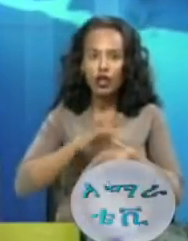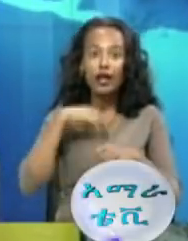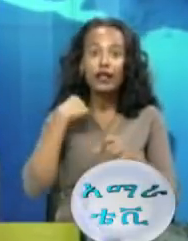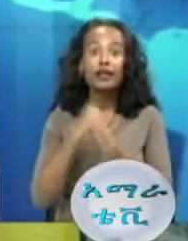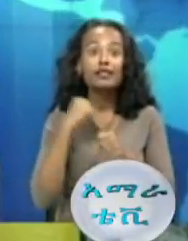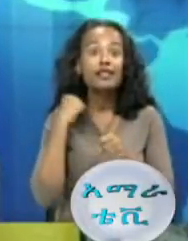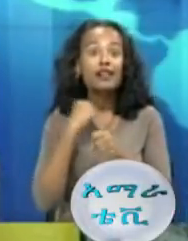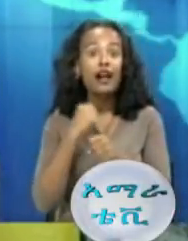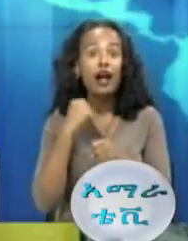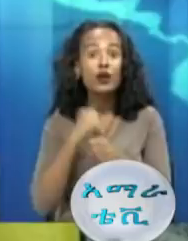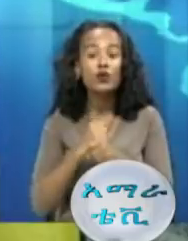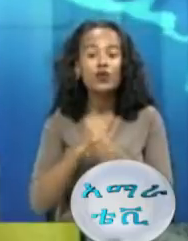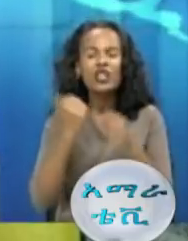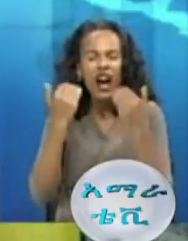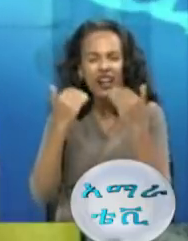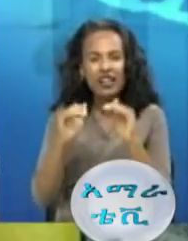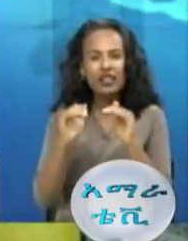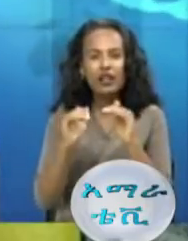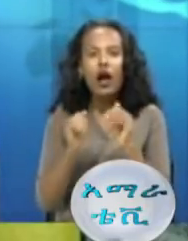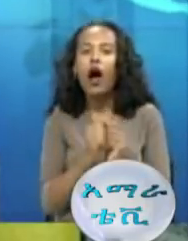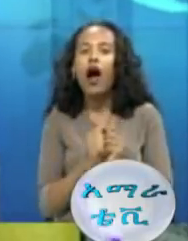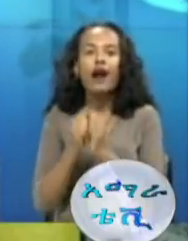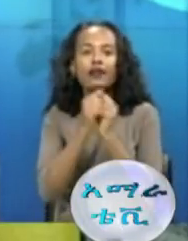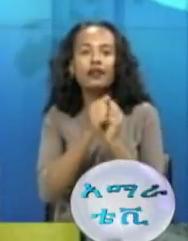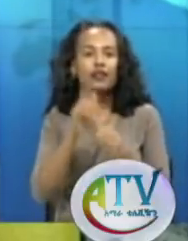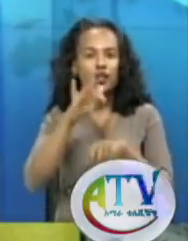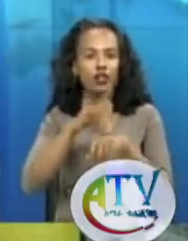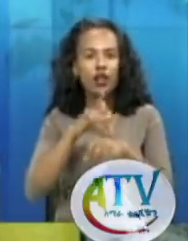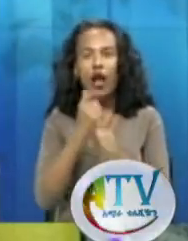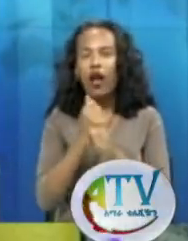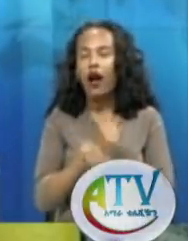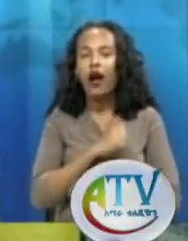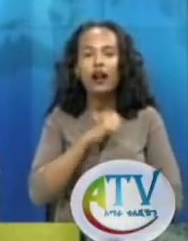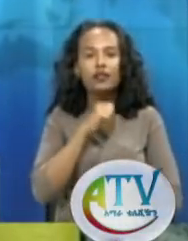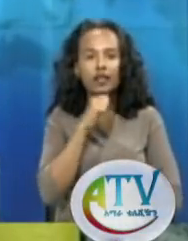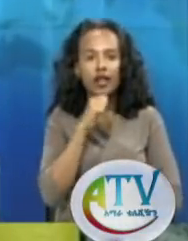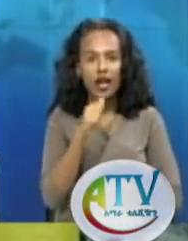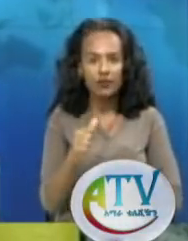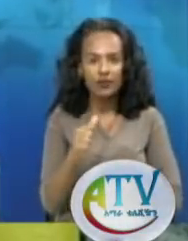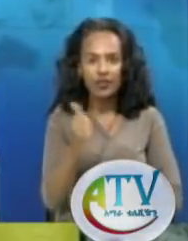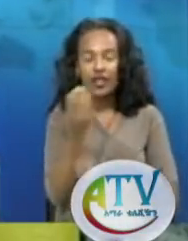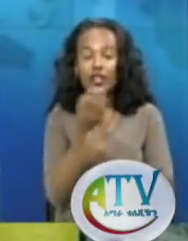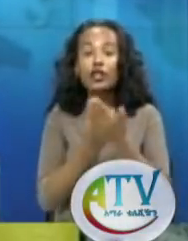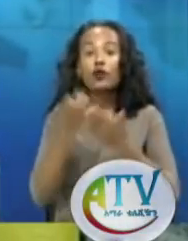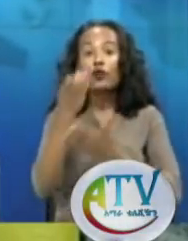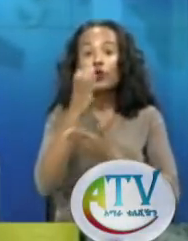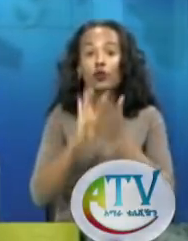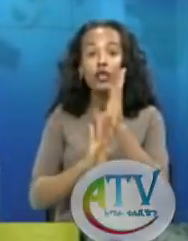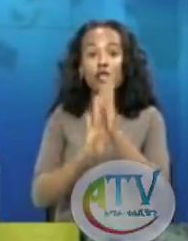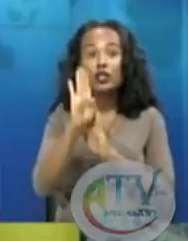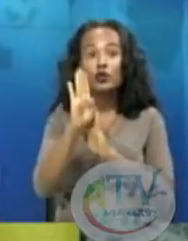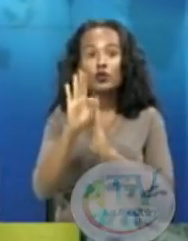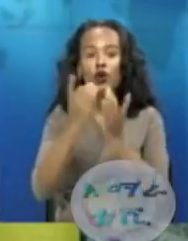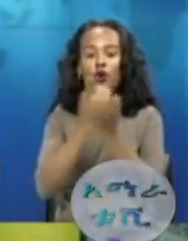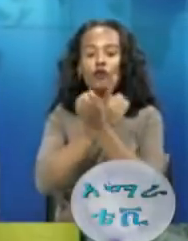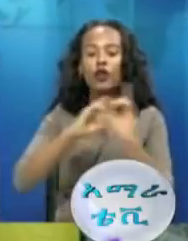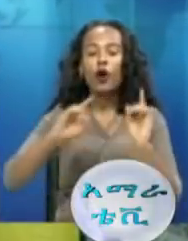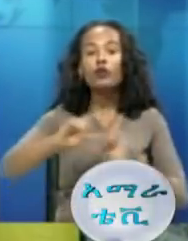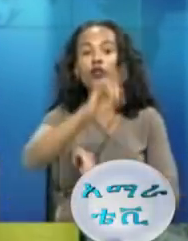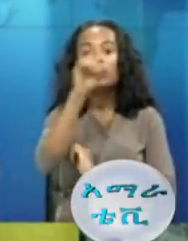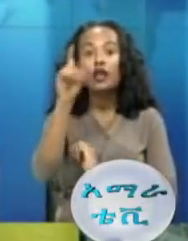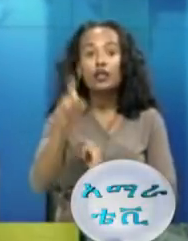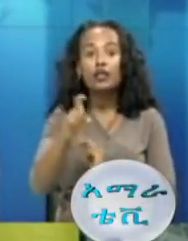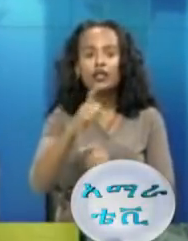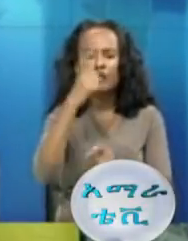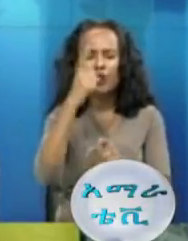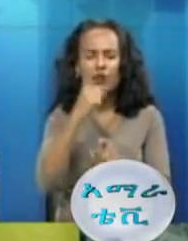የሰራነውን ያህል አንድነታችን ላይ አልሰራንም። የኢኮኖሚ እድገቱ ፍትሐዊ ተጠያቂነትን በሚገባው